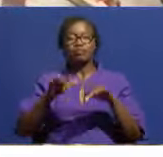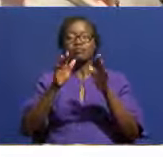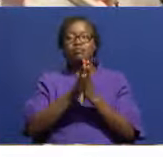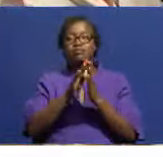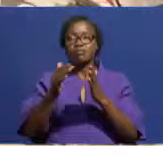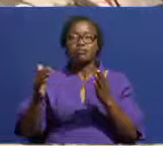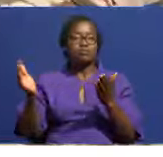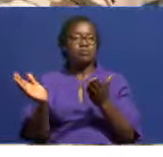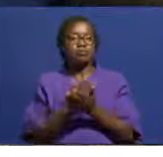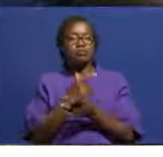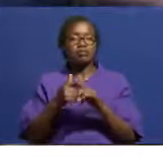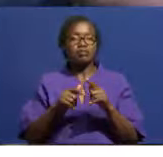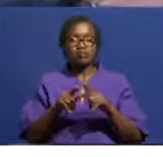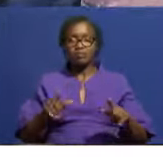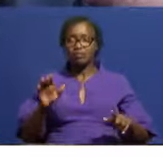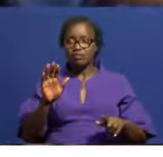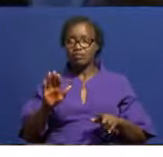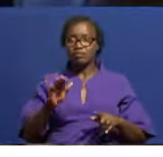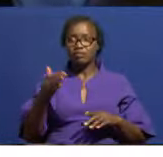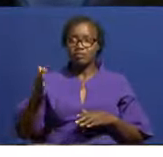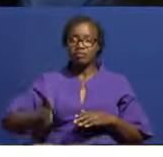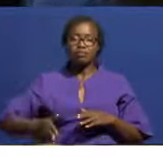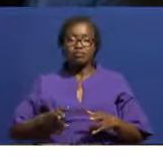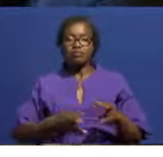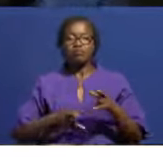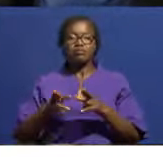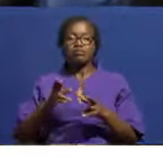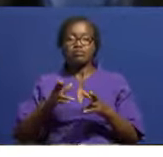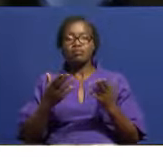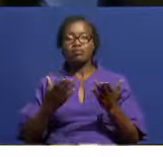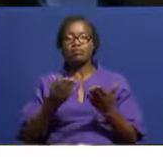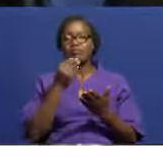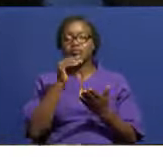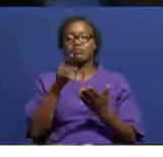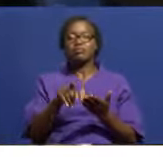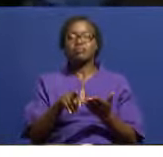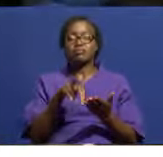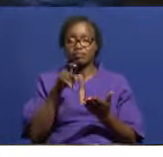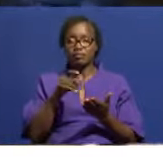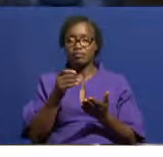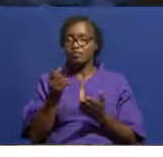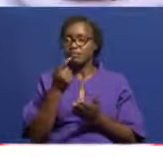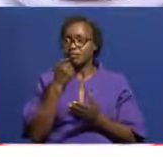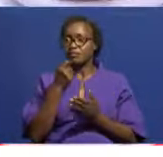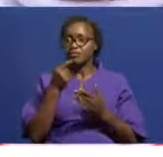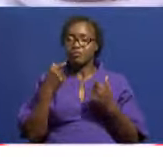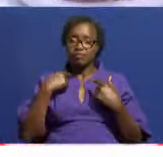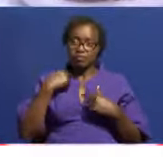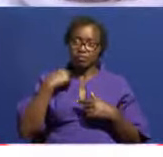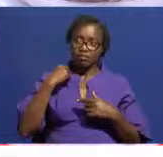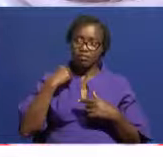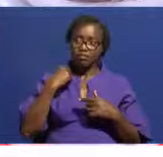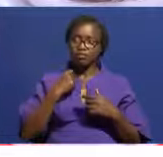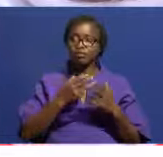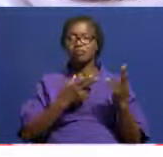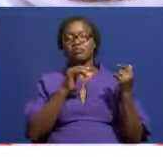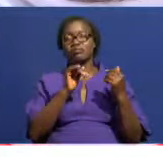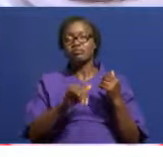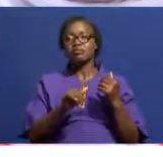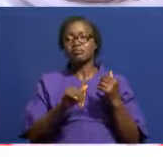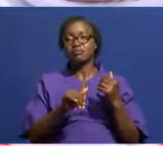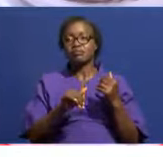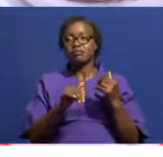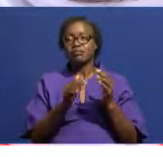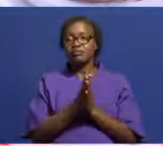wengine kufurushwa kutoka ardhi iliyo kando na mito wanahitaji chakula, dawa na mavazi. We hope that we are going to plug